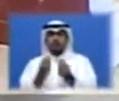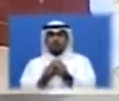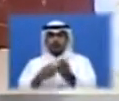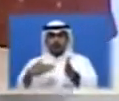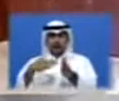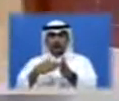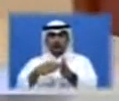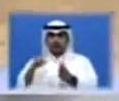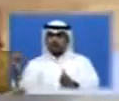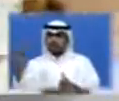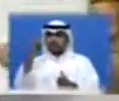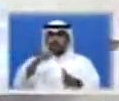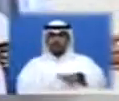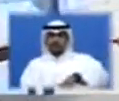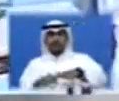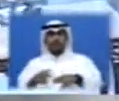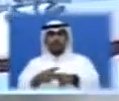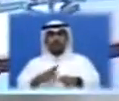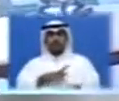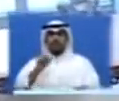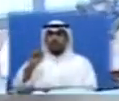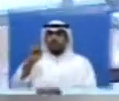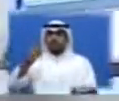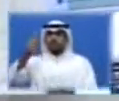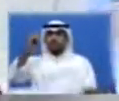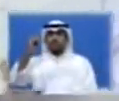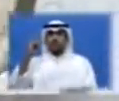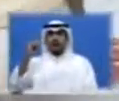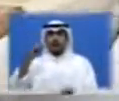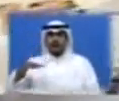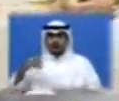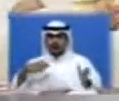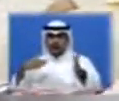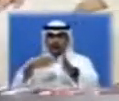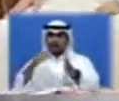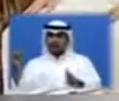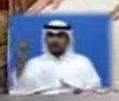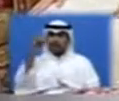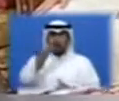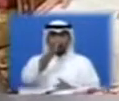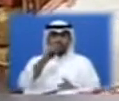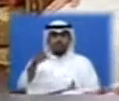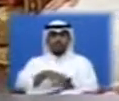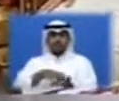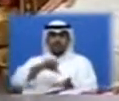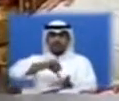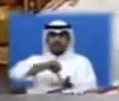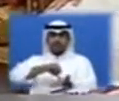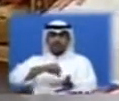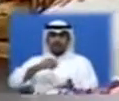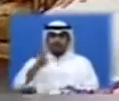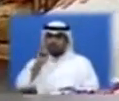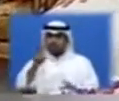السمو أمير البلاد حفظه الله ورعاه لجمهورية إيران الإسلامية الصديقة التي تربطنا بها